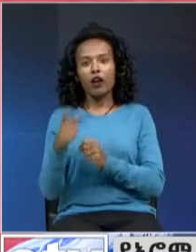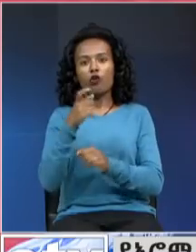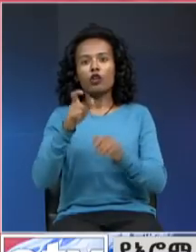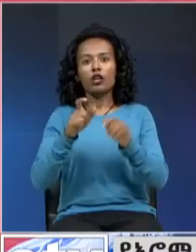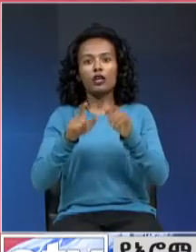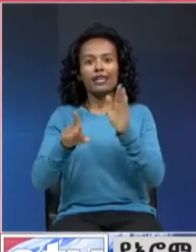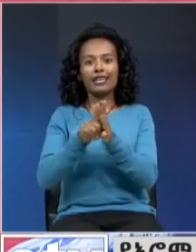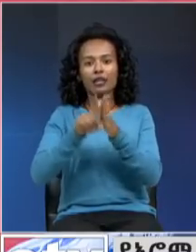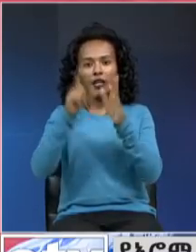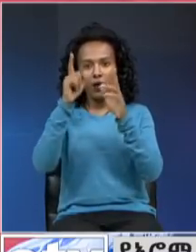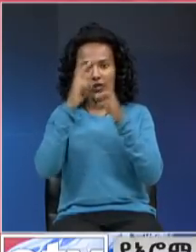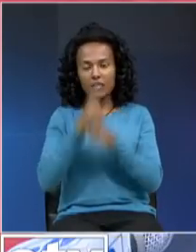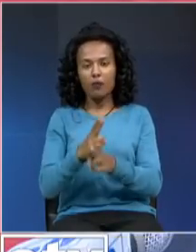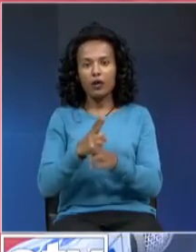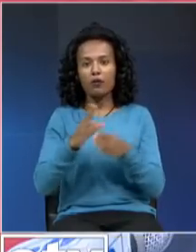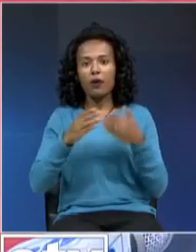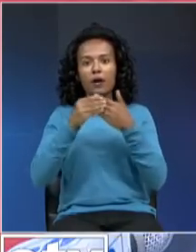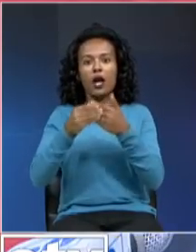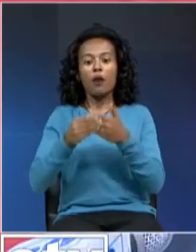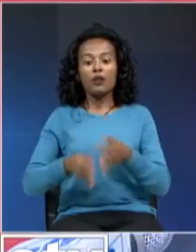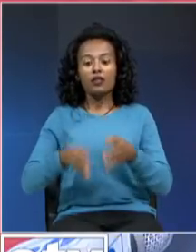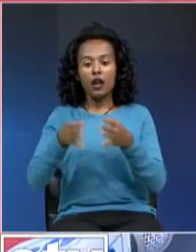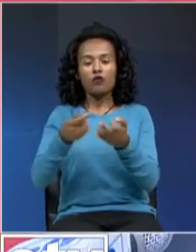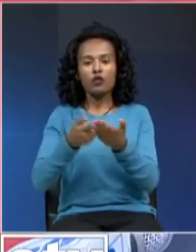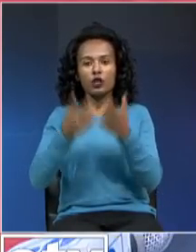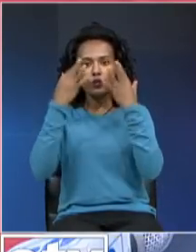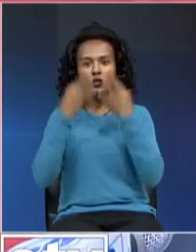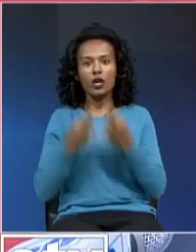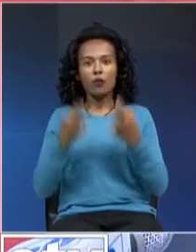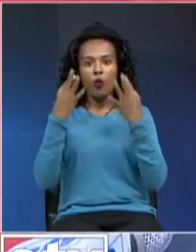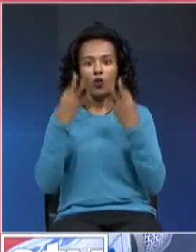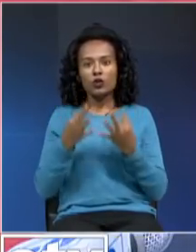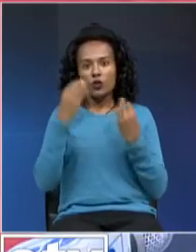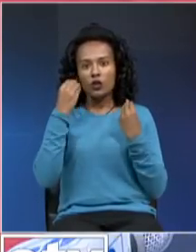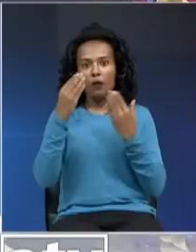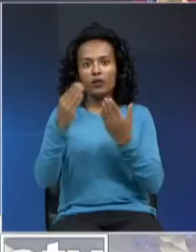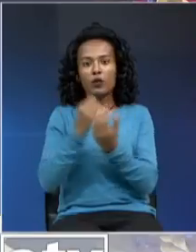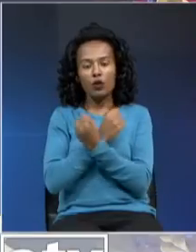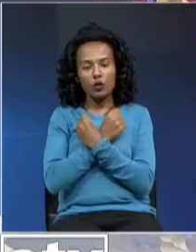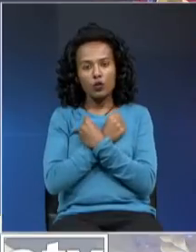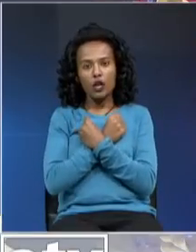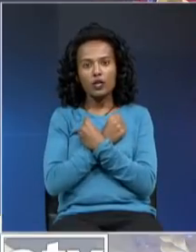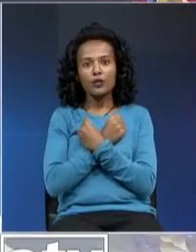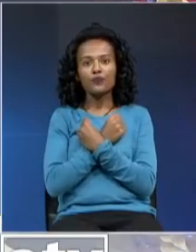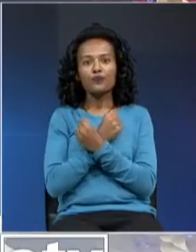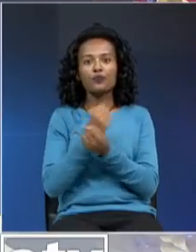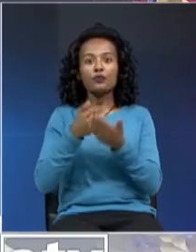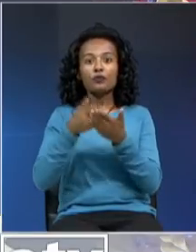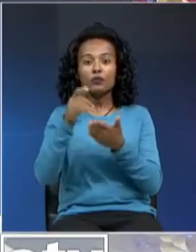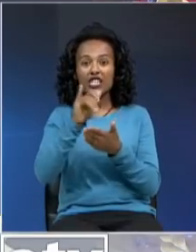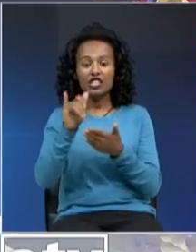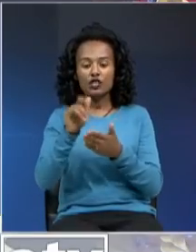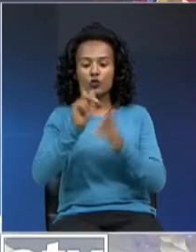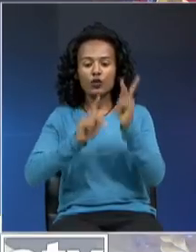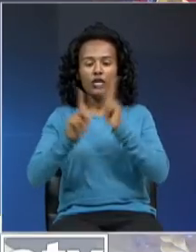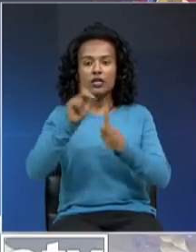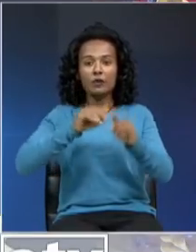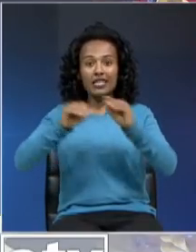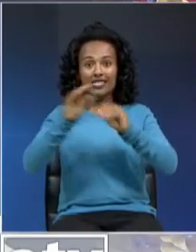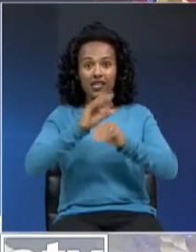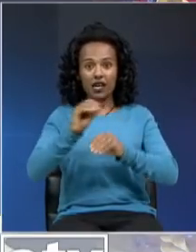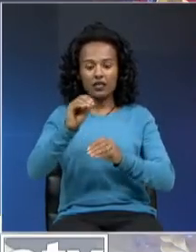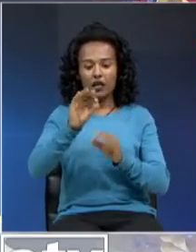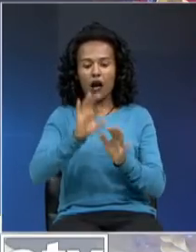የማስከበር እርምጃ እንዲወስድ መመሪያ መተላለፉን የውሳኔ መወሰኑን ለማሳወቅ እንወዳለን። እንደዚሁም የህዝብ